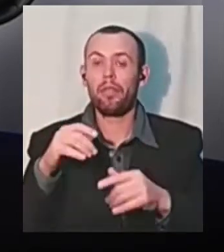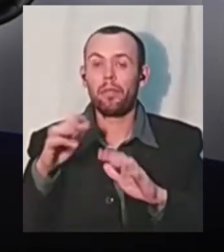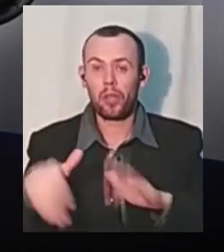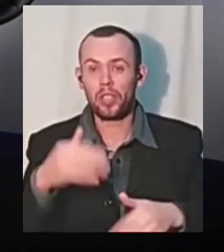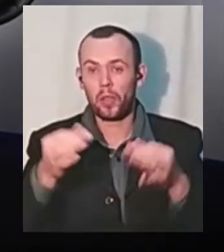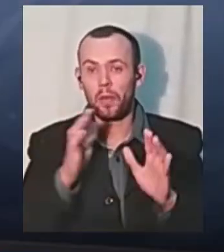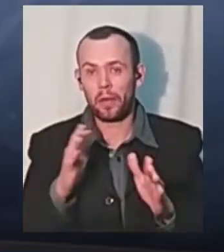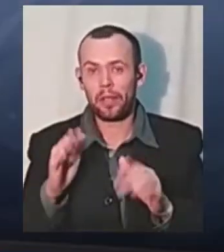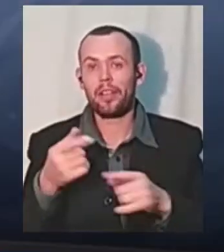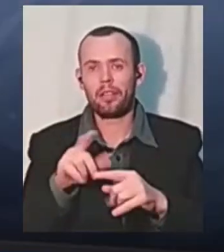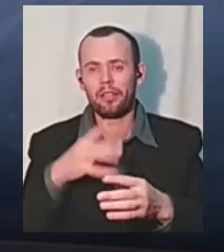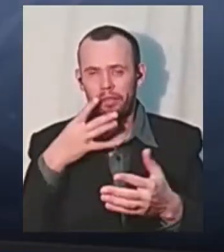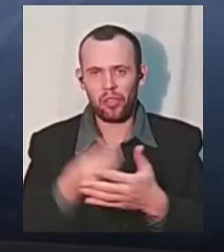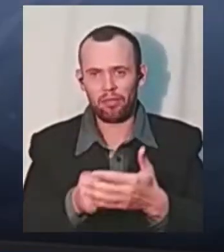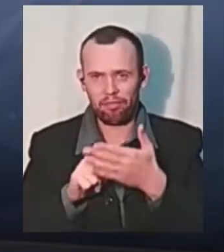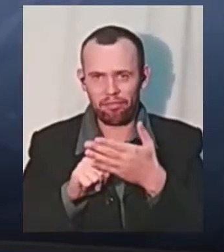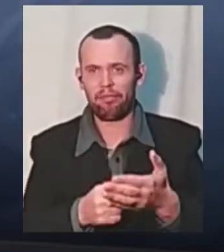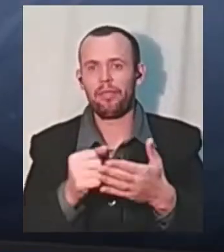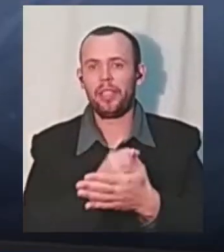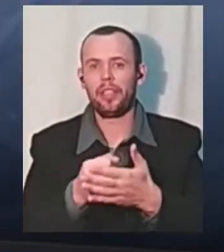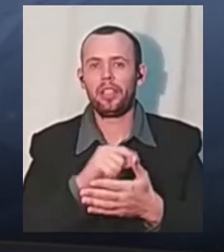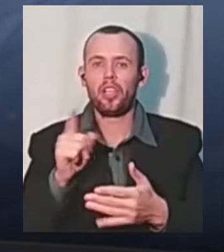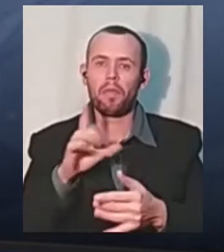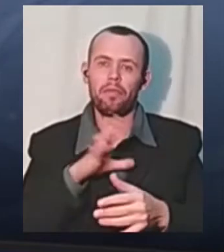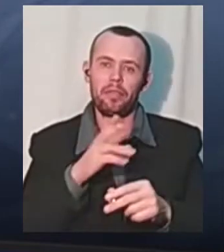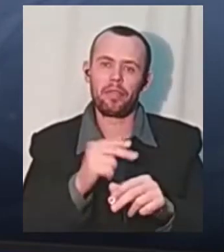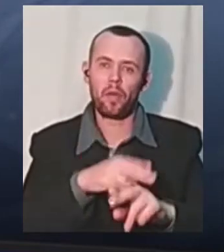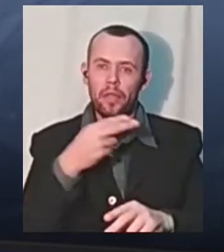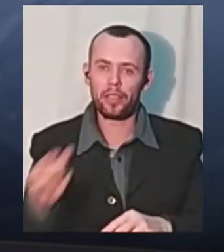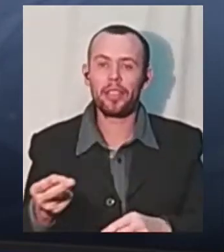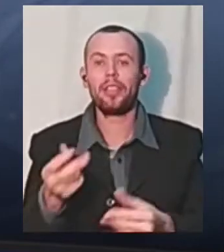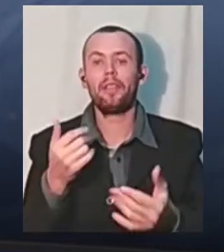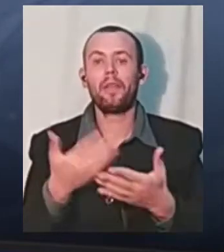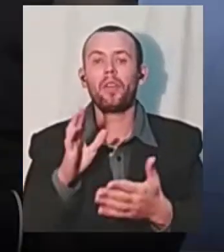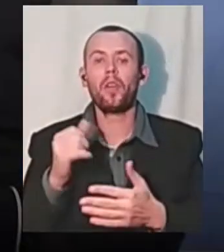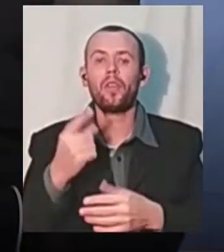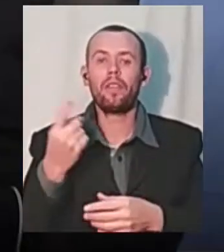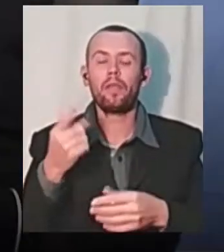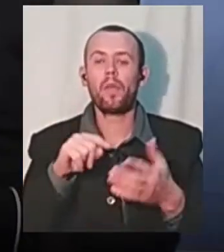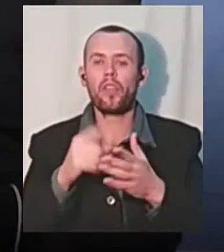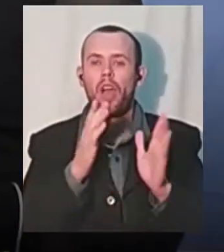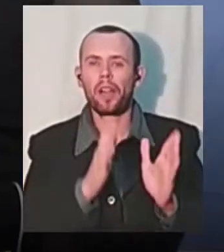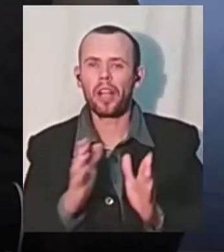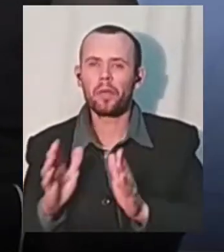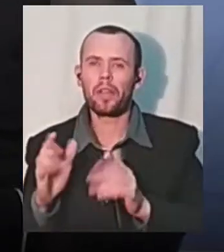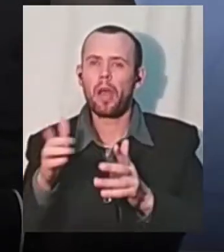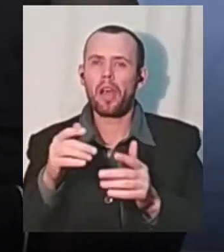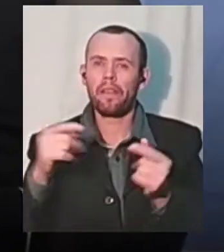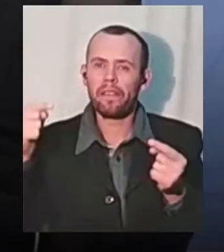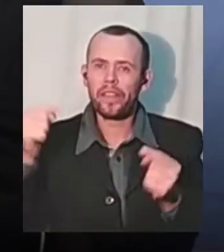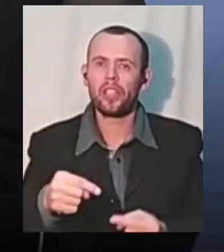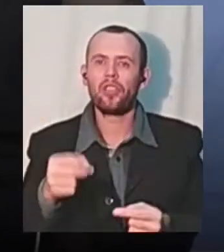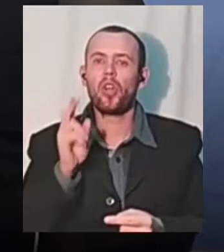відстоювати свою позицію для того, щоб отримати компенсацію. От повернемося до одного з пунктів алгоритму. Ви сказали визначити, хто, по